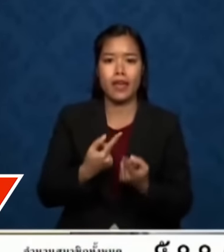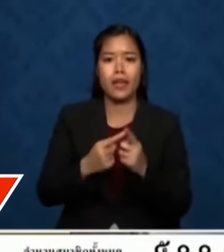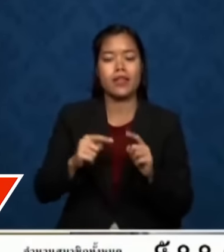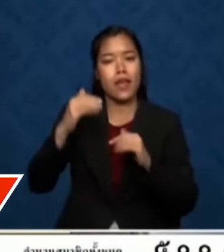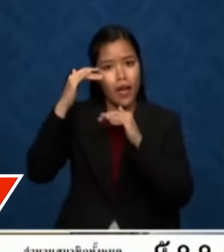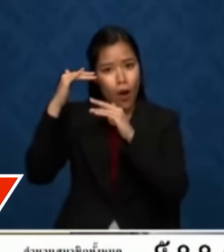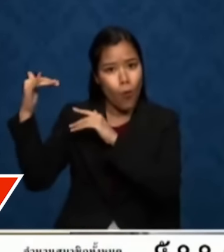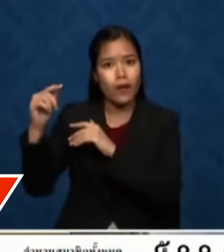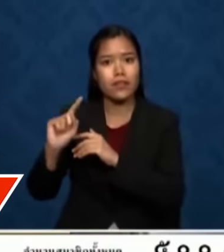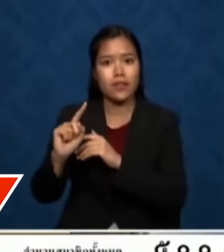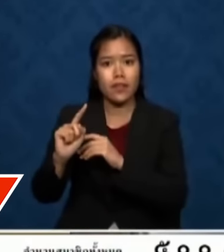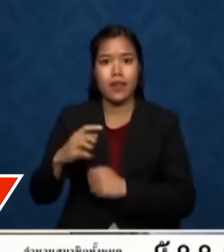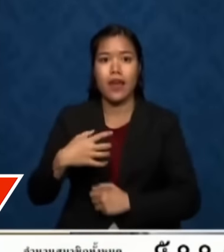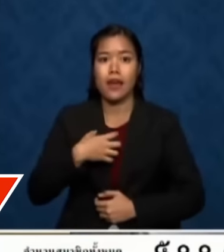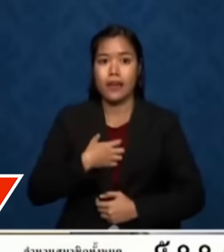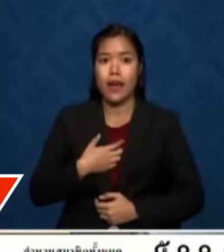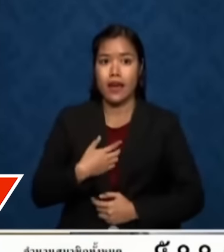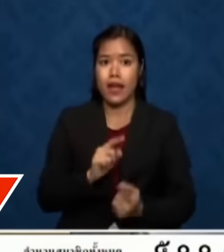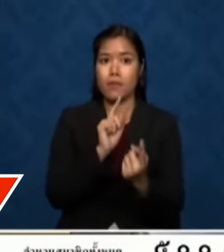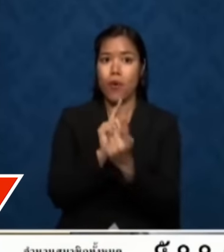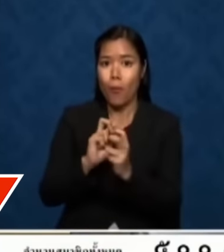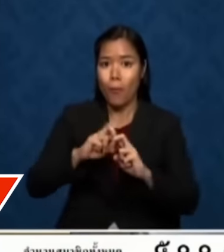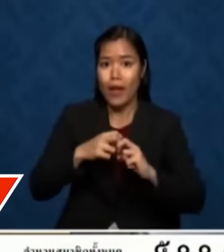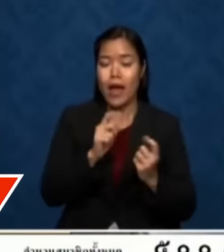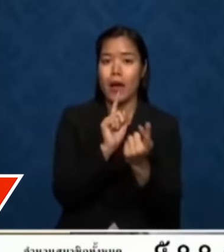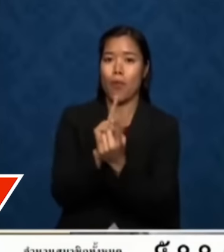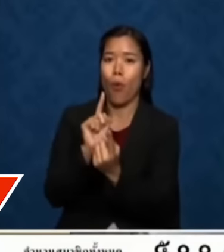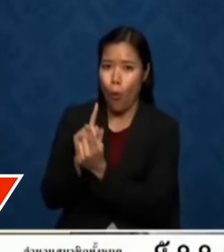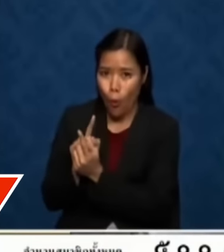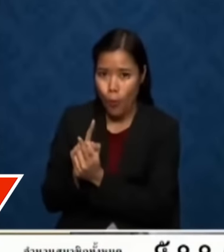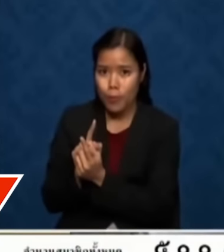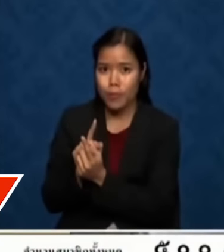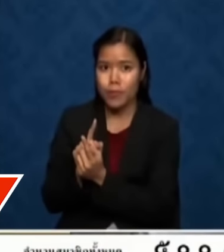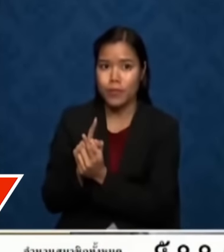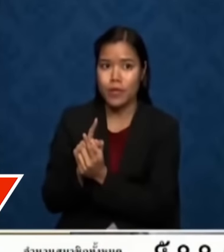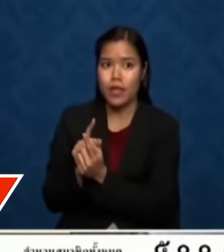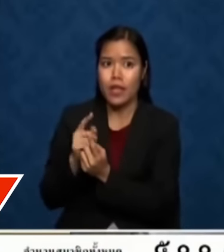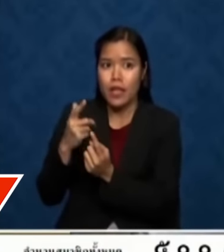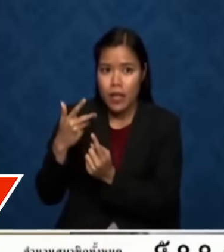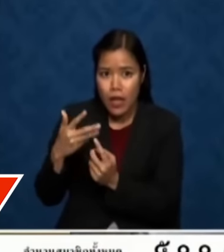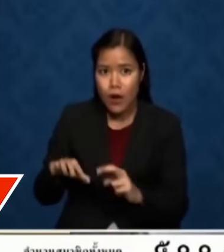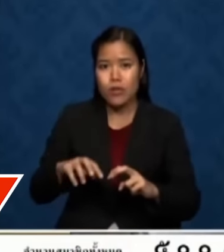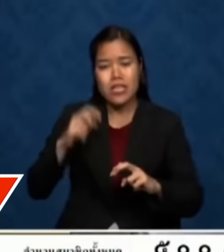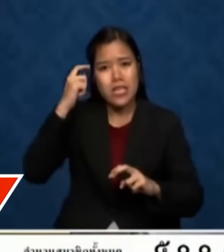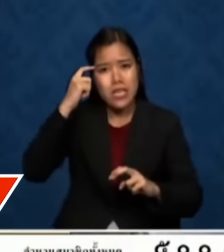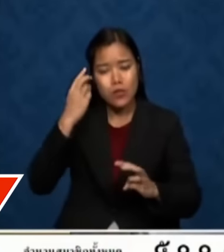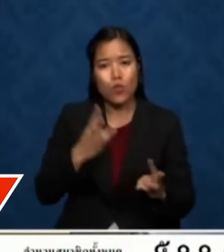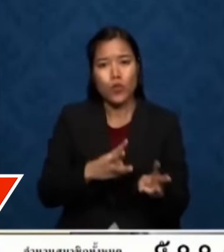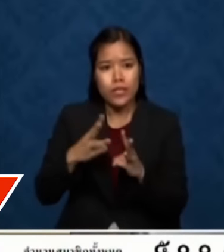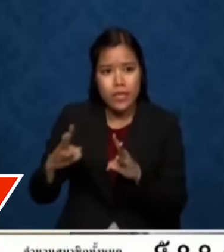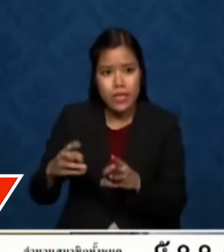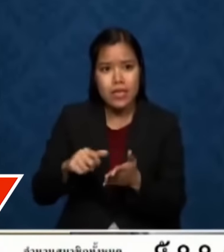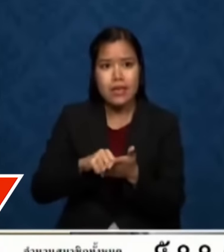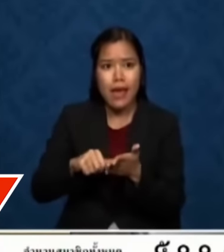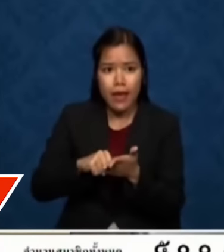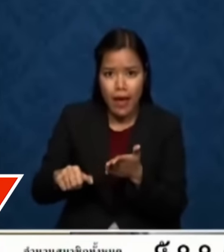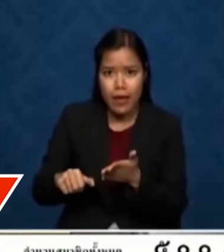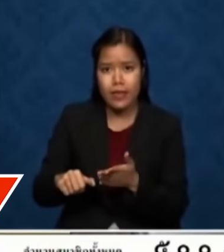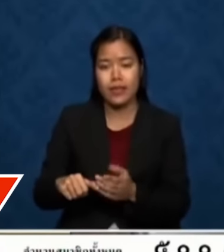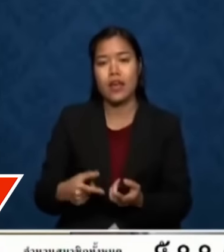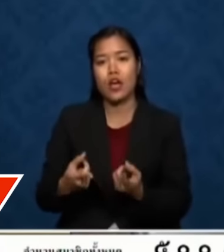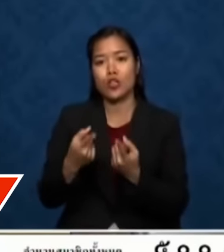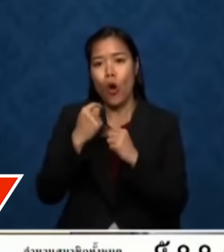ค่ะเขาคาดหวังให้ท่านเผชิญหน้ากับปัญหาให้ท่านเผชิญปัญหาตอบคำถามอย่างตร